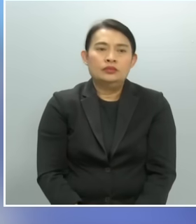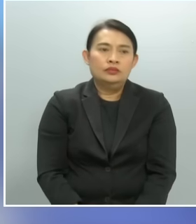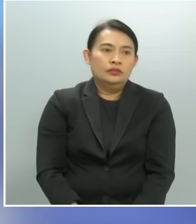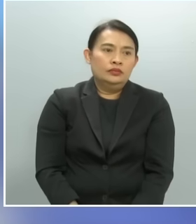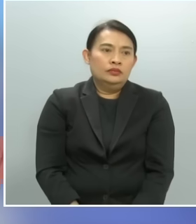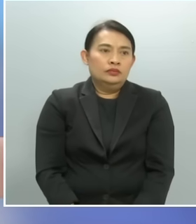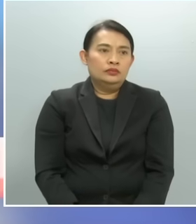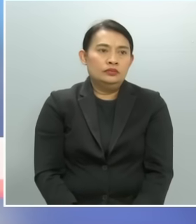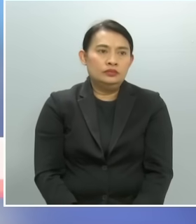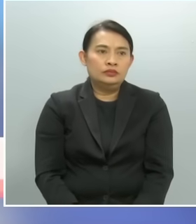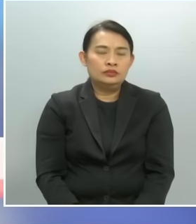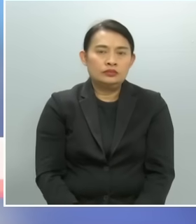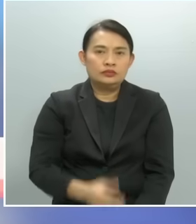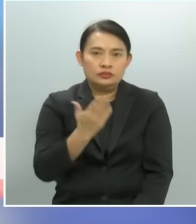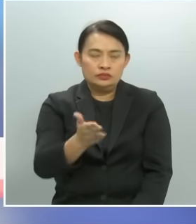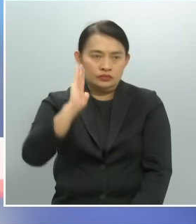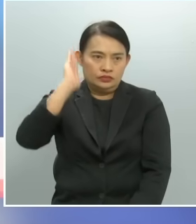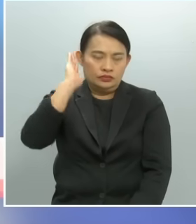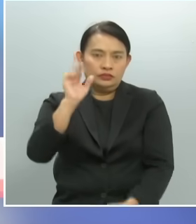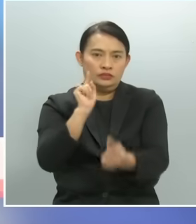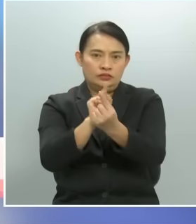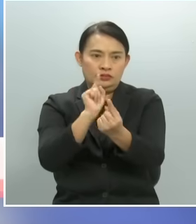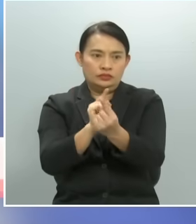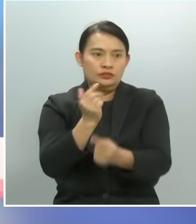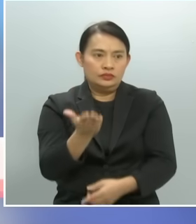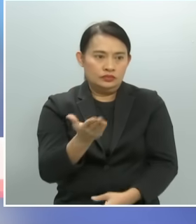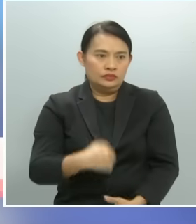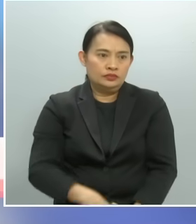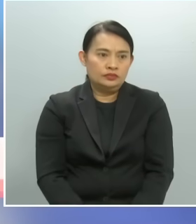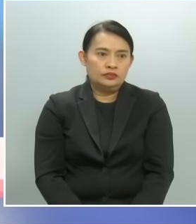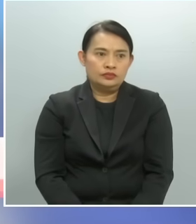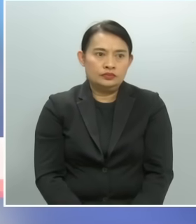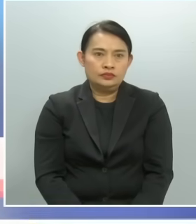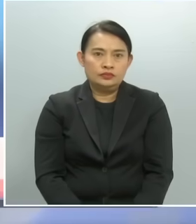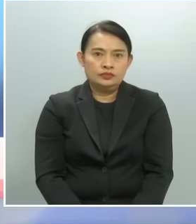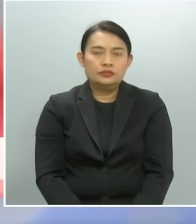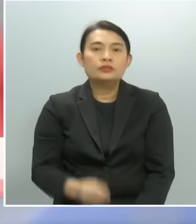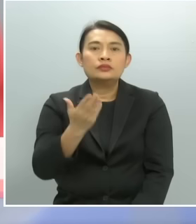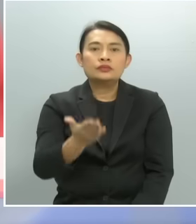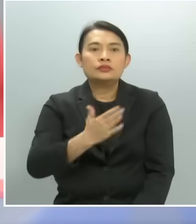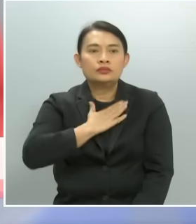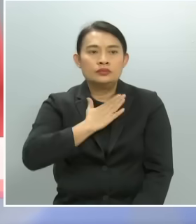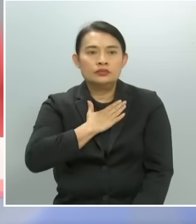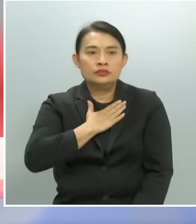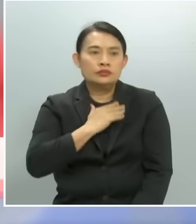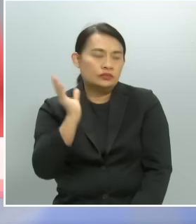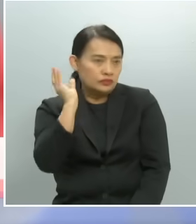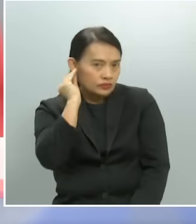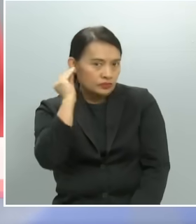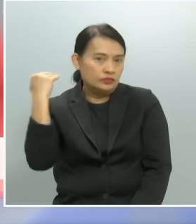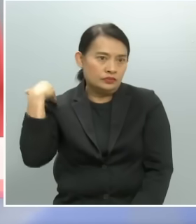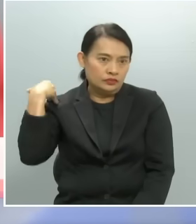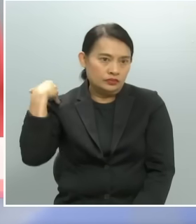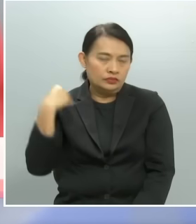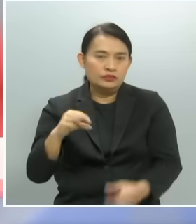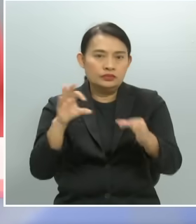ก็เป็นสิ่งที่เขาประสบพบเจอมาแต่เอาจริงๆนะเรื่องลักษณะนี้เนี่ยผมเคยได้ฟังเหมือนกันนะฮะในราย